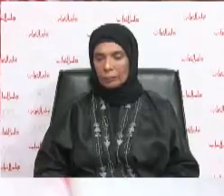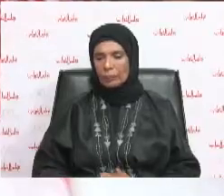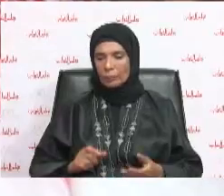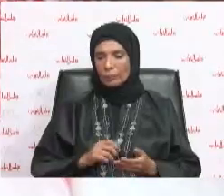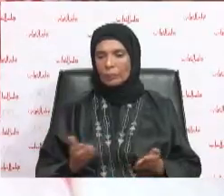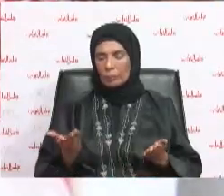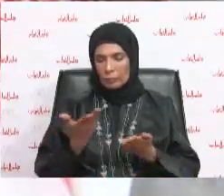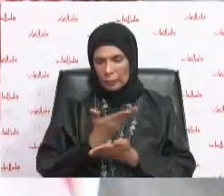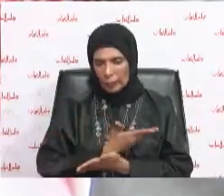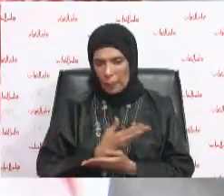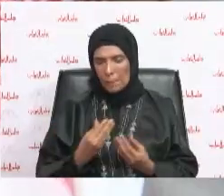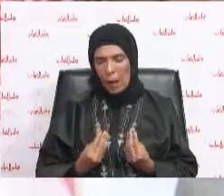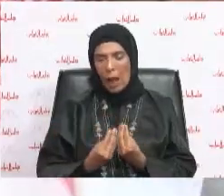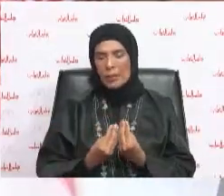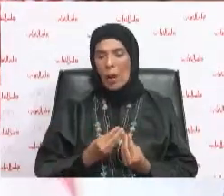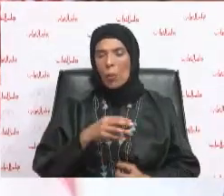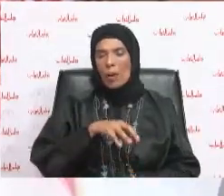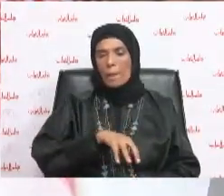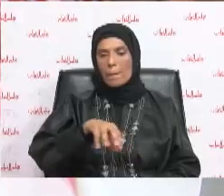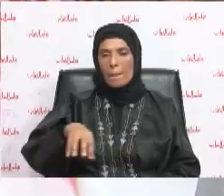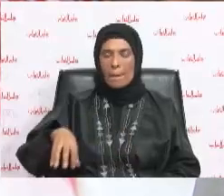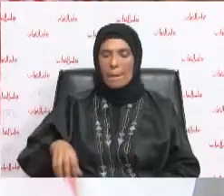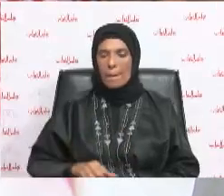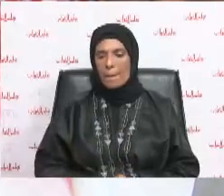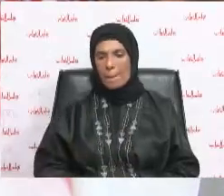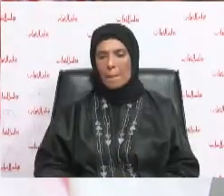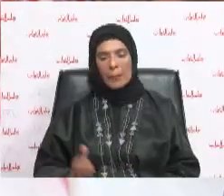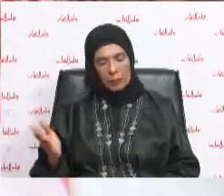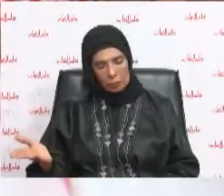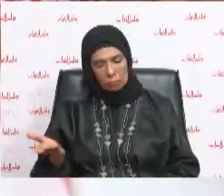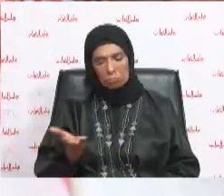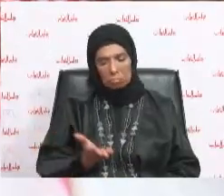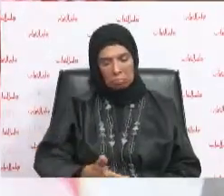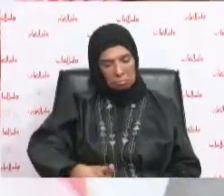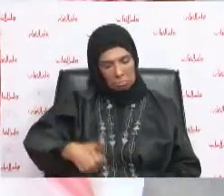الاتفاقية مع أي دولة يعني احنا نرحب فيها،